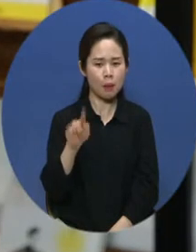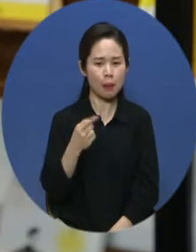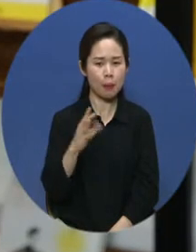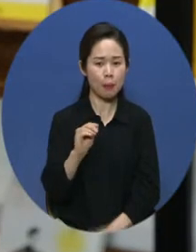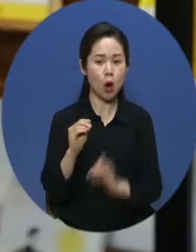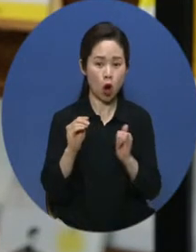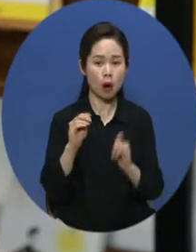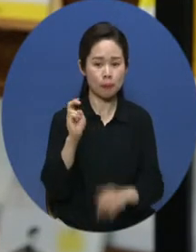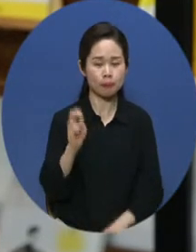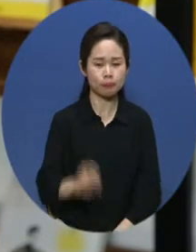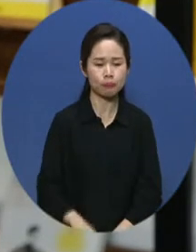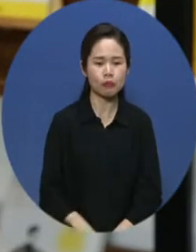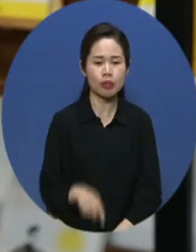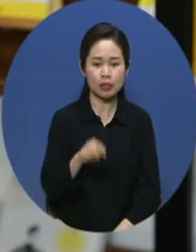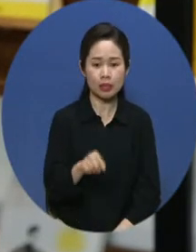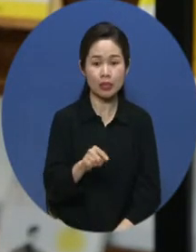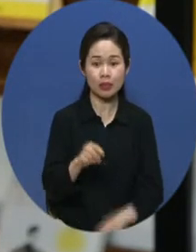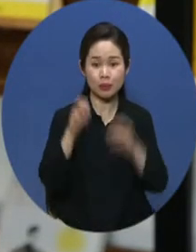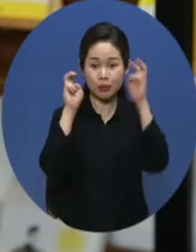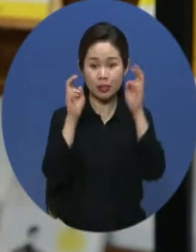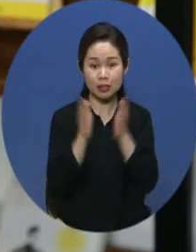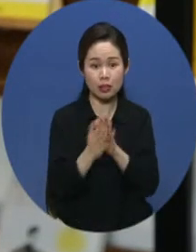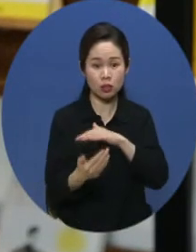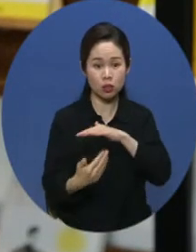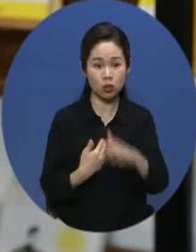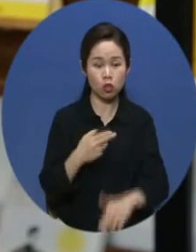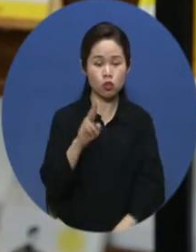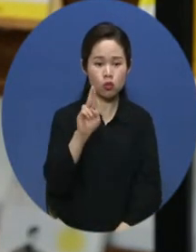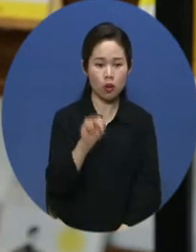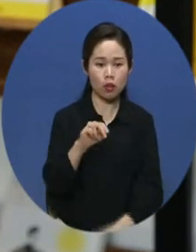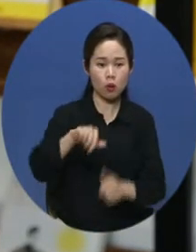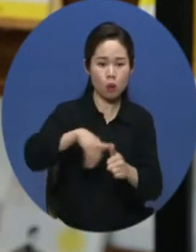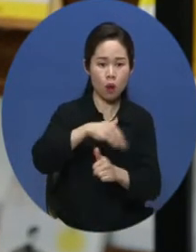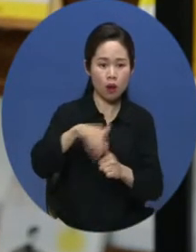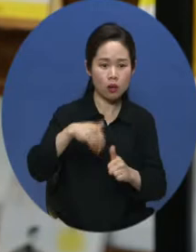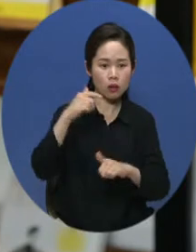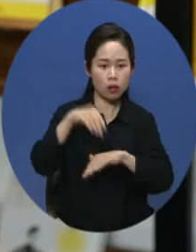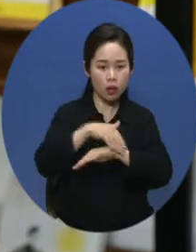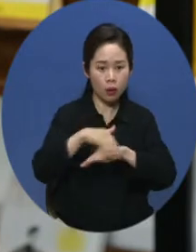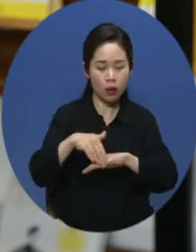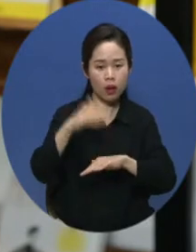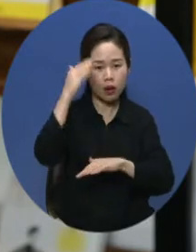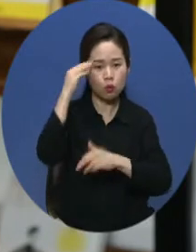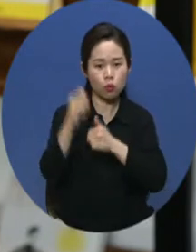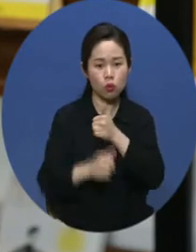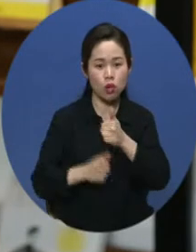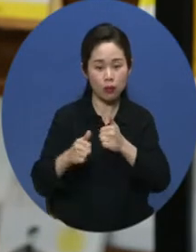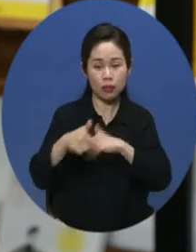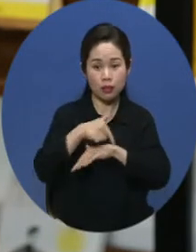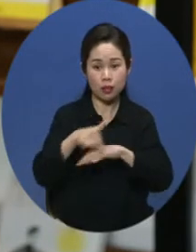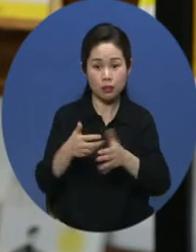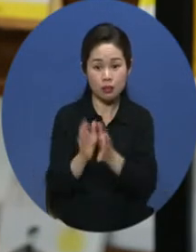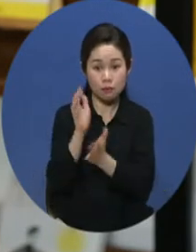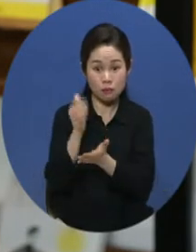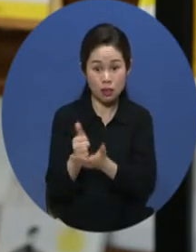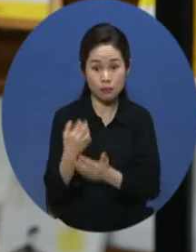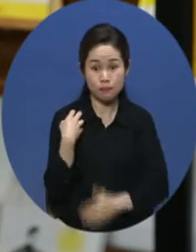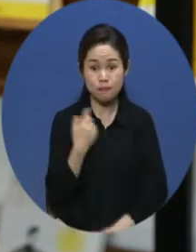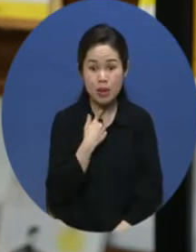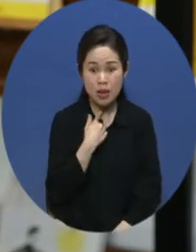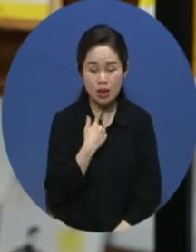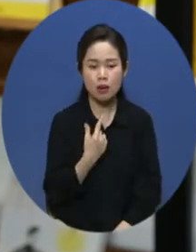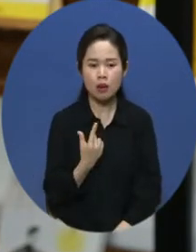피치마켓을 시작하기 전에 그 유엔 환경계획 한국위원회 기획팀 팀장님으로 근무를 하셨는데 네. 그